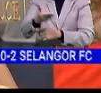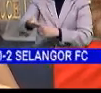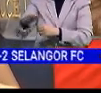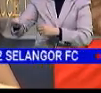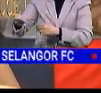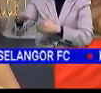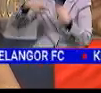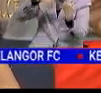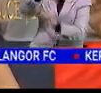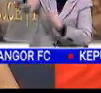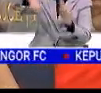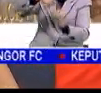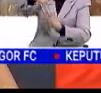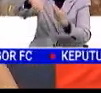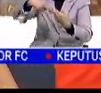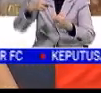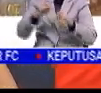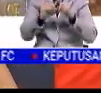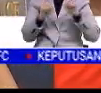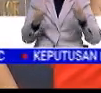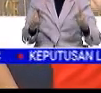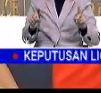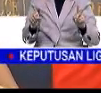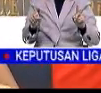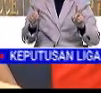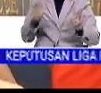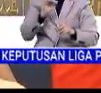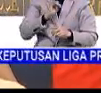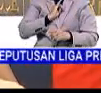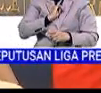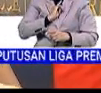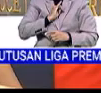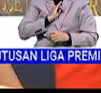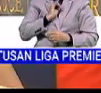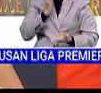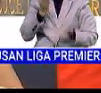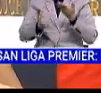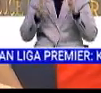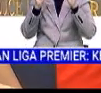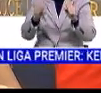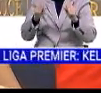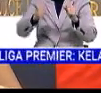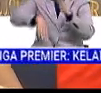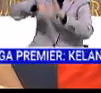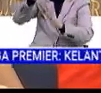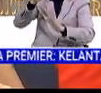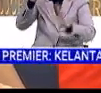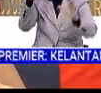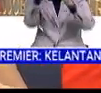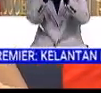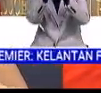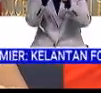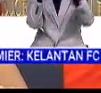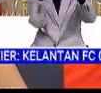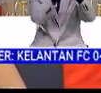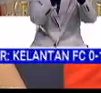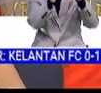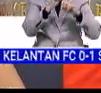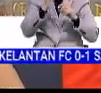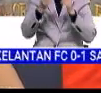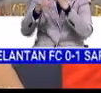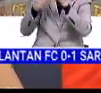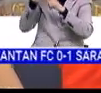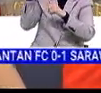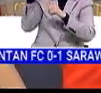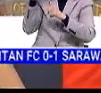barangan-barang kita semula ini. Namun saya kira mungkin akan boleh dicapai lebih daripada itu. Kerana tahun lepas saja pun kita